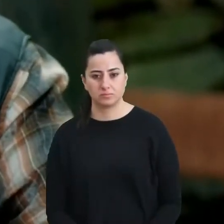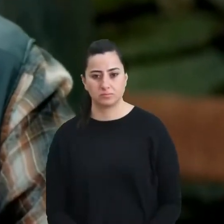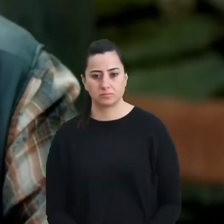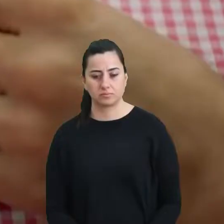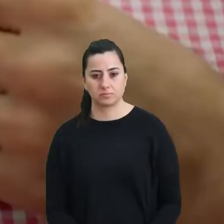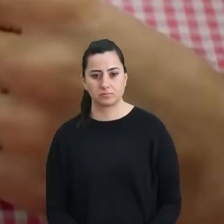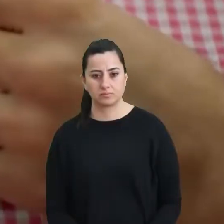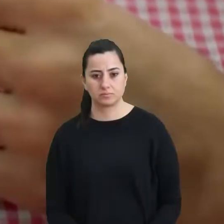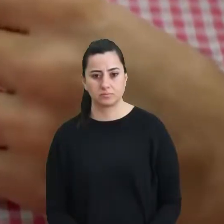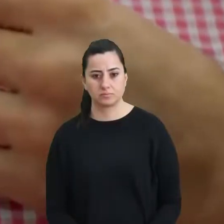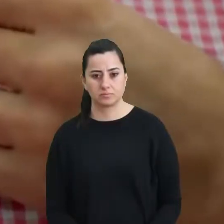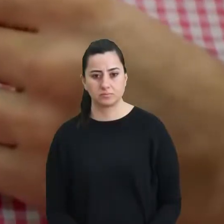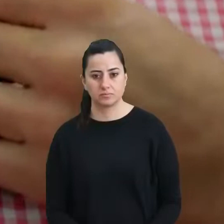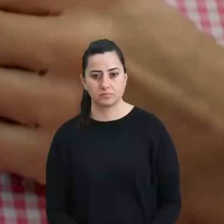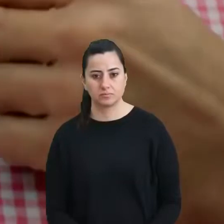İşine